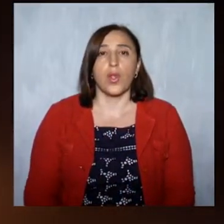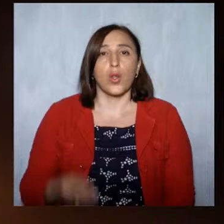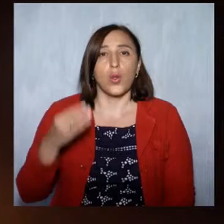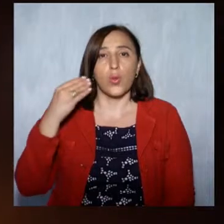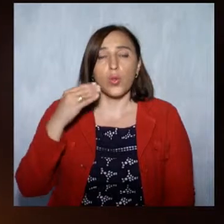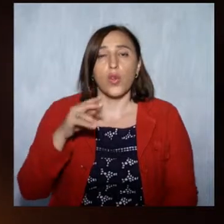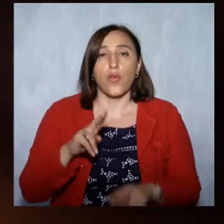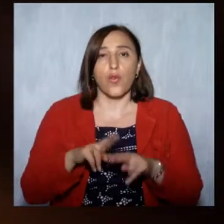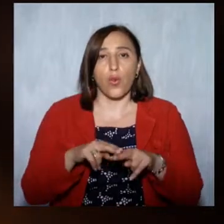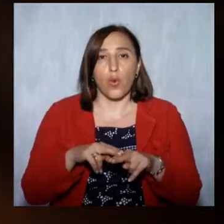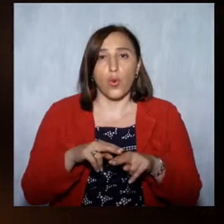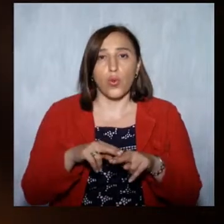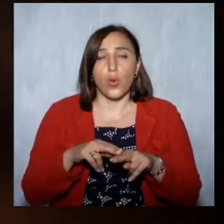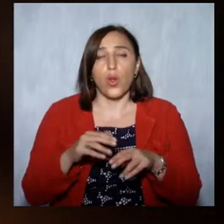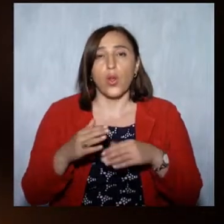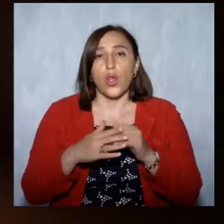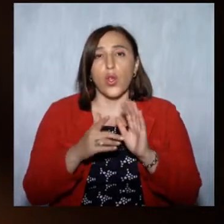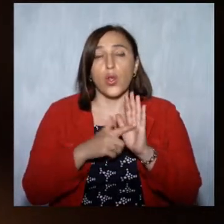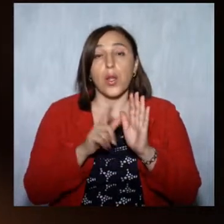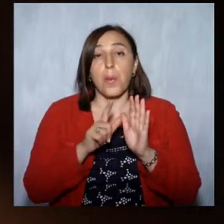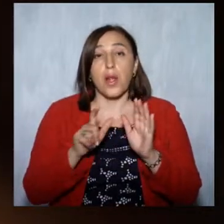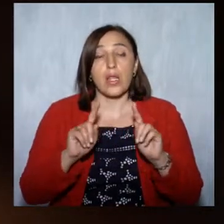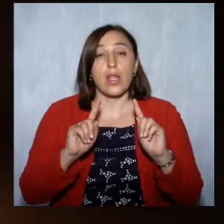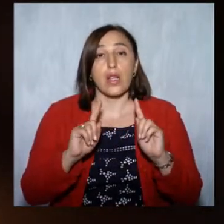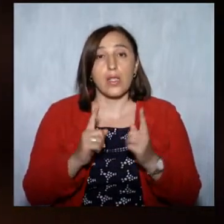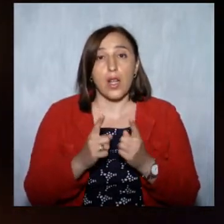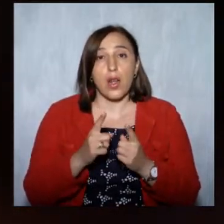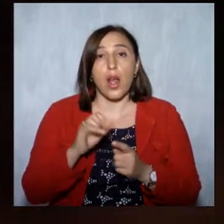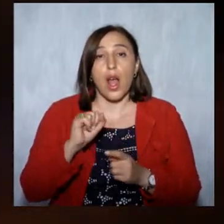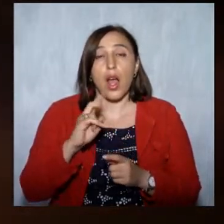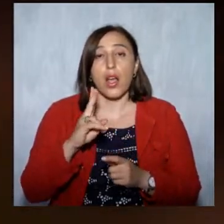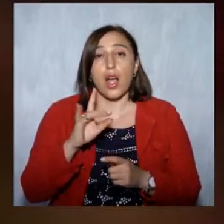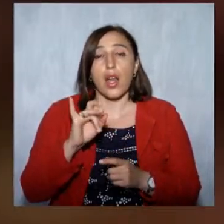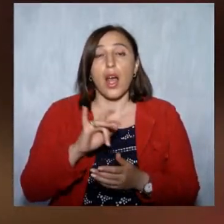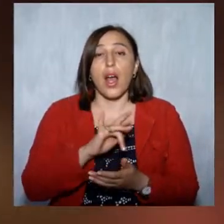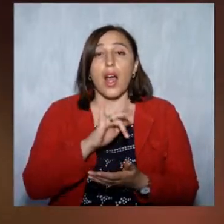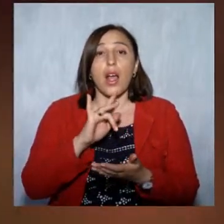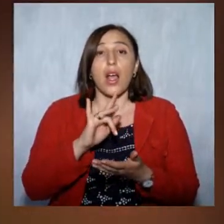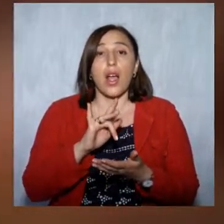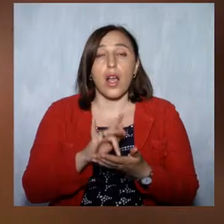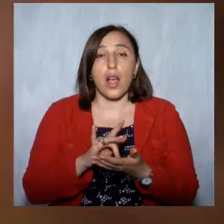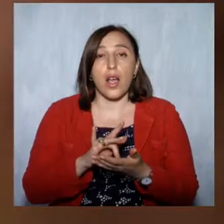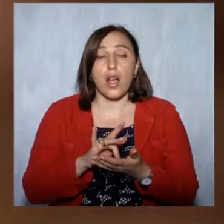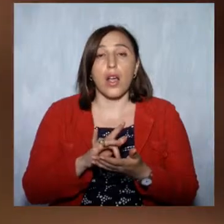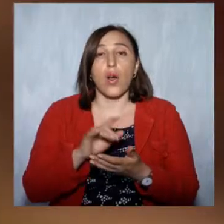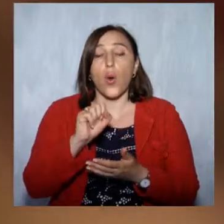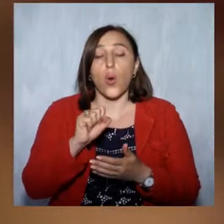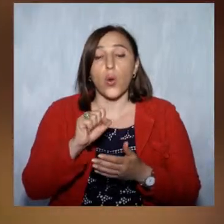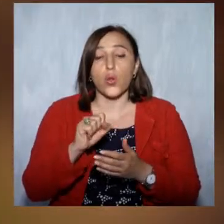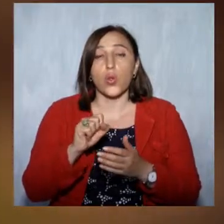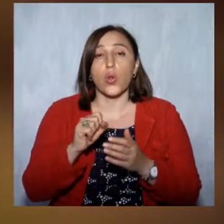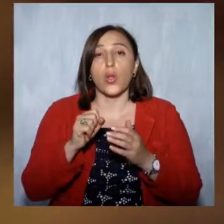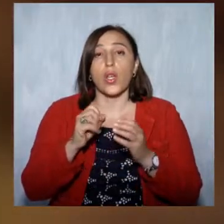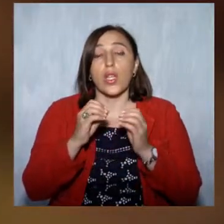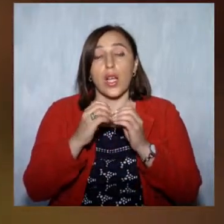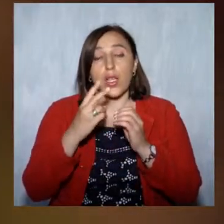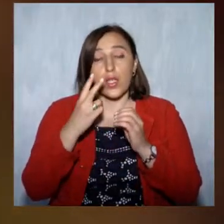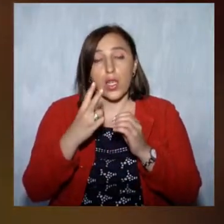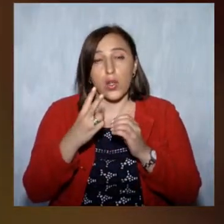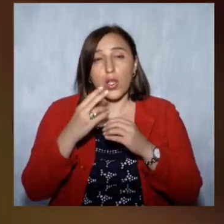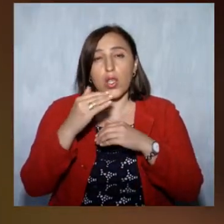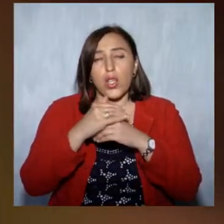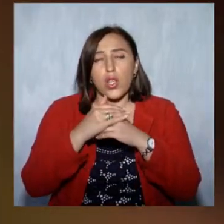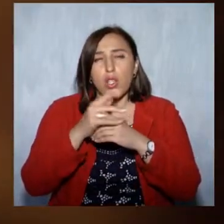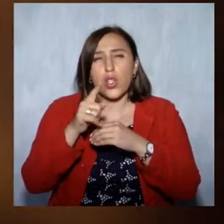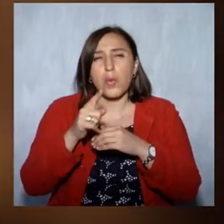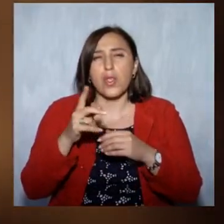Թուրքական ոստիկանությունն ավելի քան 70 մարդ է ձերբակալել Անկարայի Ալթենդահ թաղամասում օգոստոսի լույս 12-ի գիշերը տեղի ունեցած